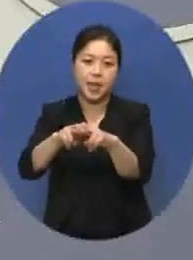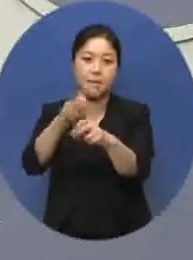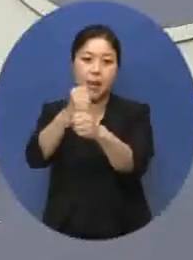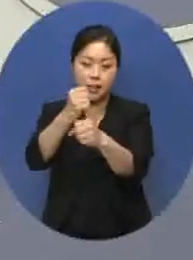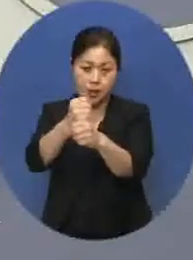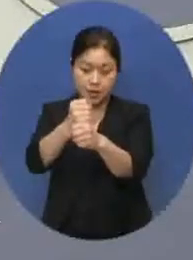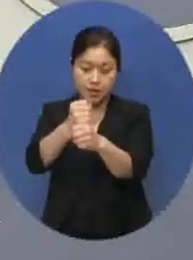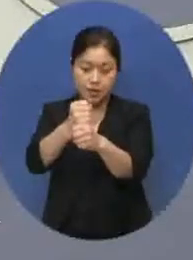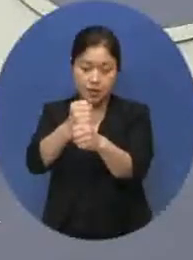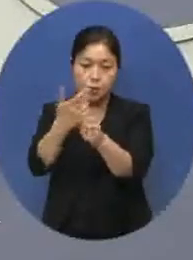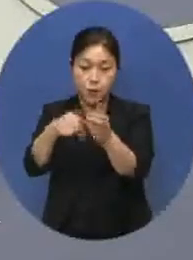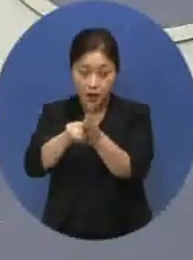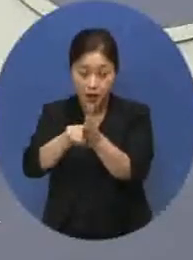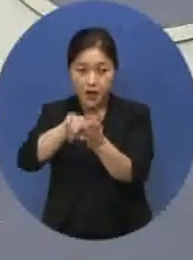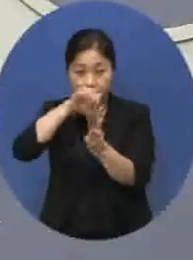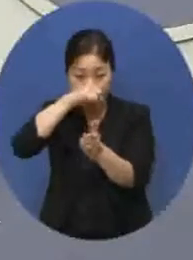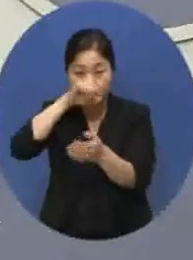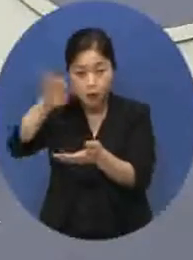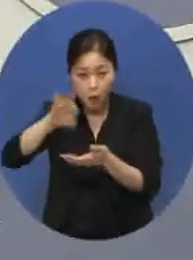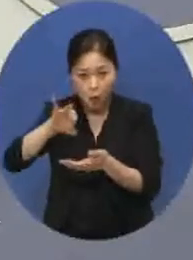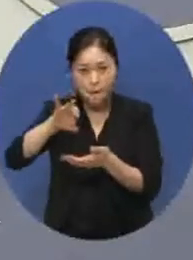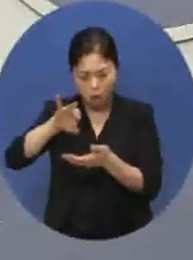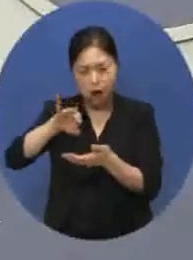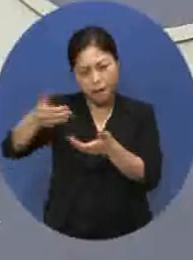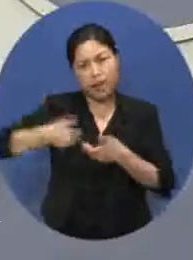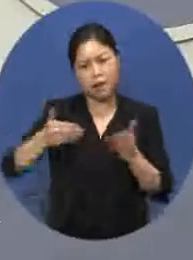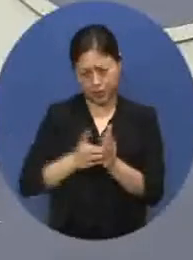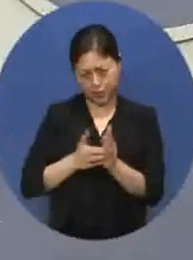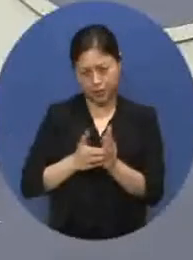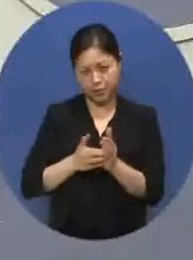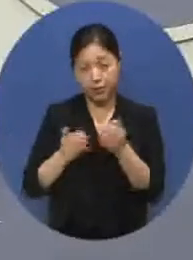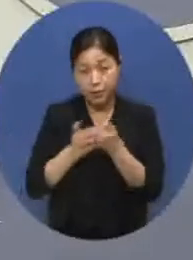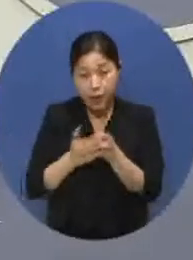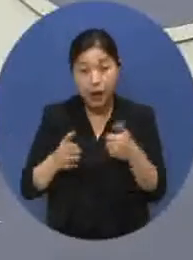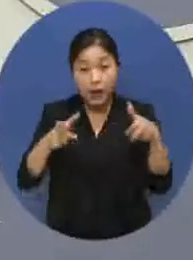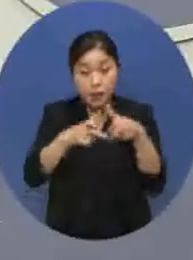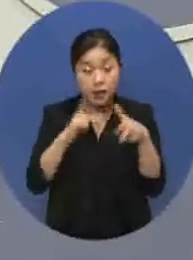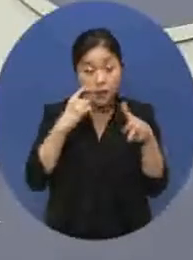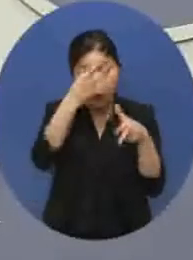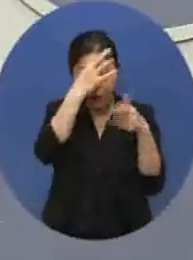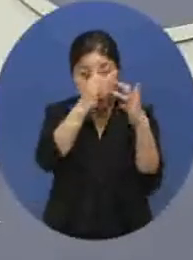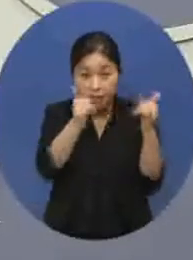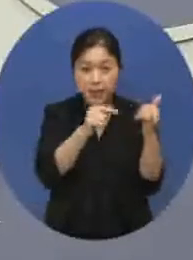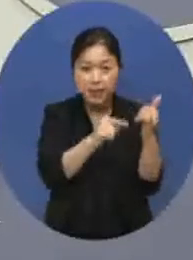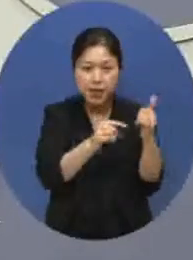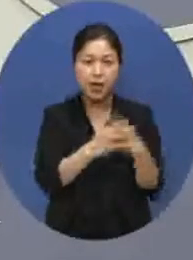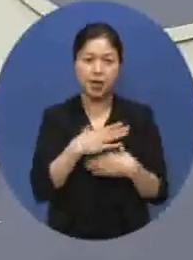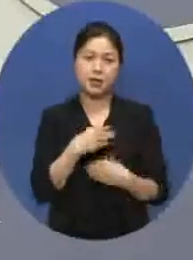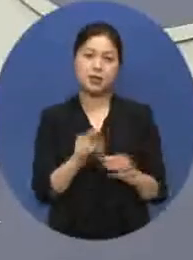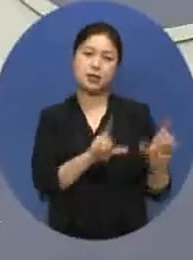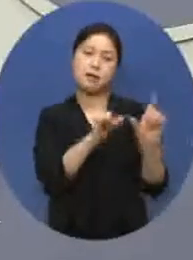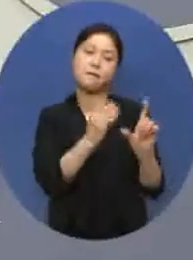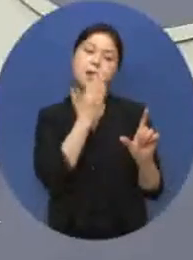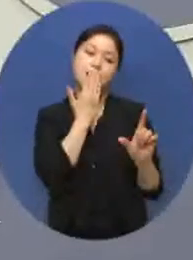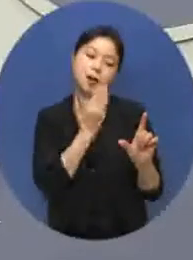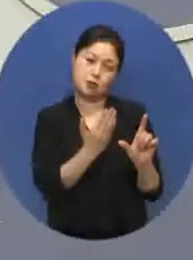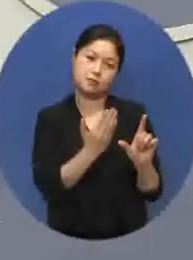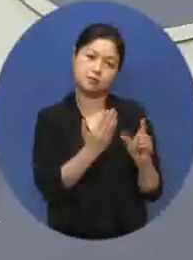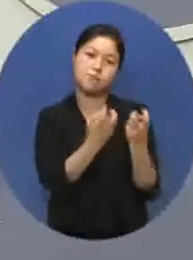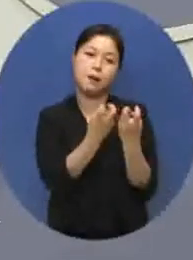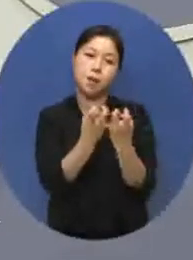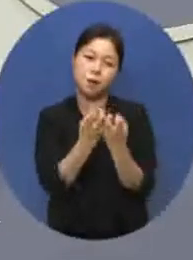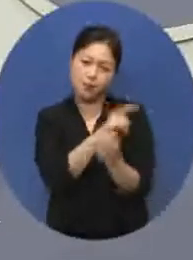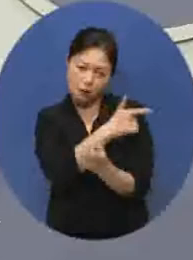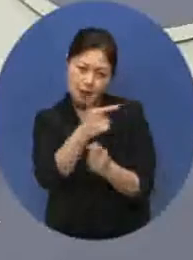일자리 창출에 예산도 확보가 됐기 때문에 우리 장애예술인들이 안정된 생활할 수 있는 그런